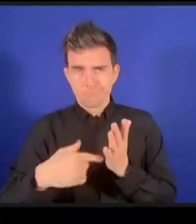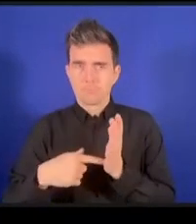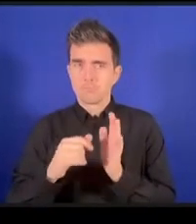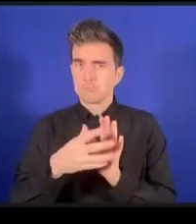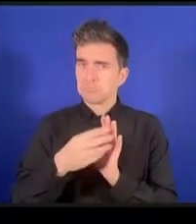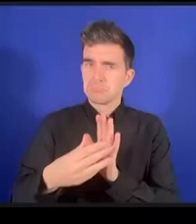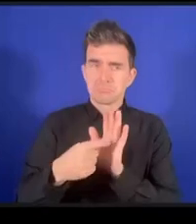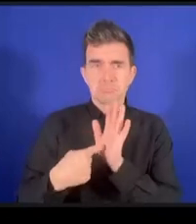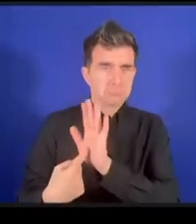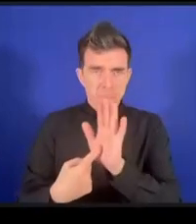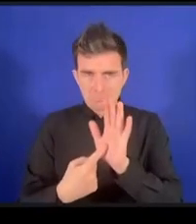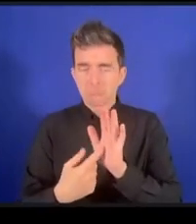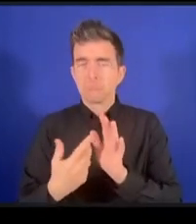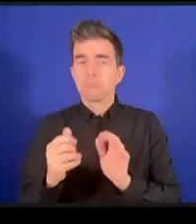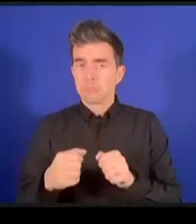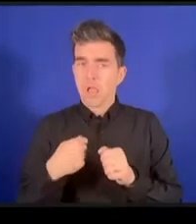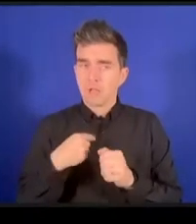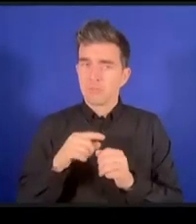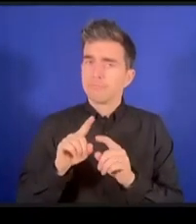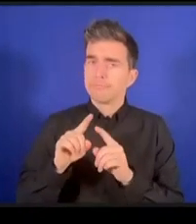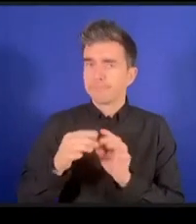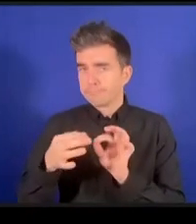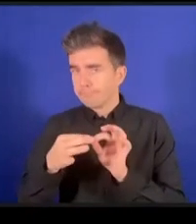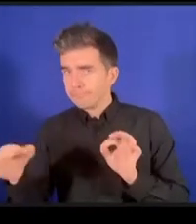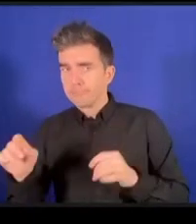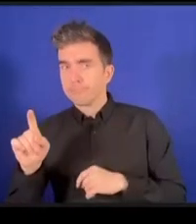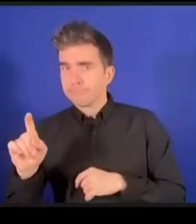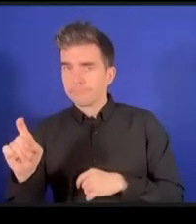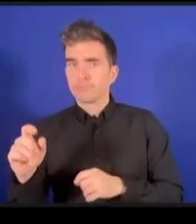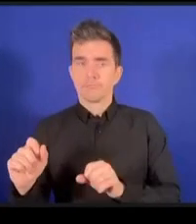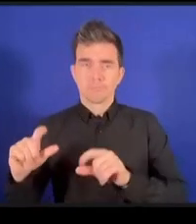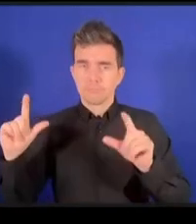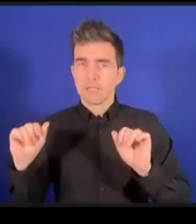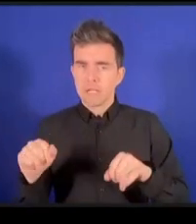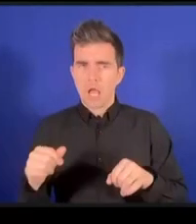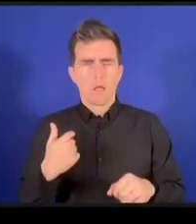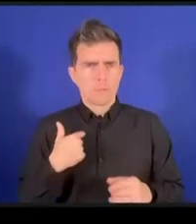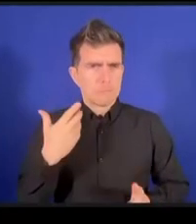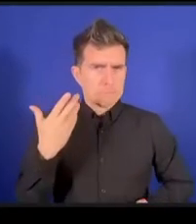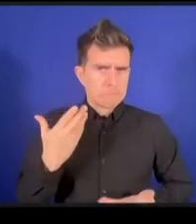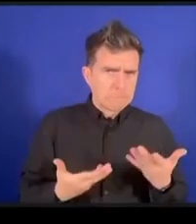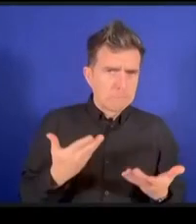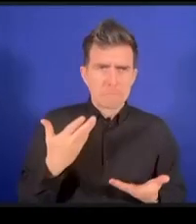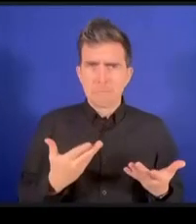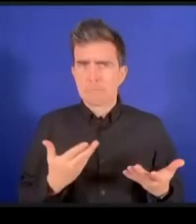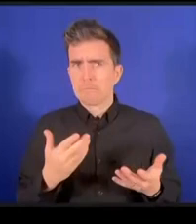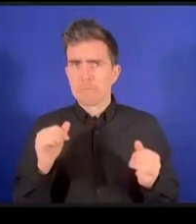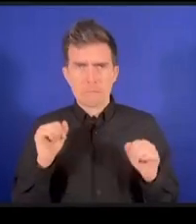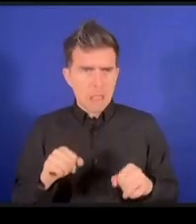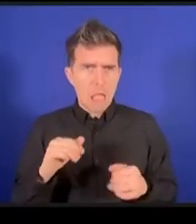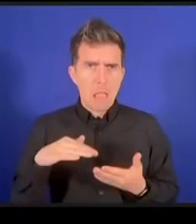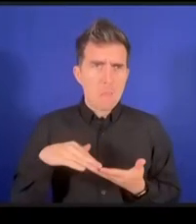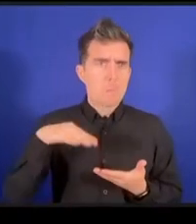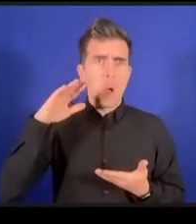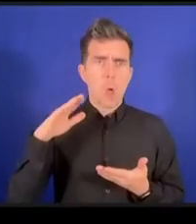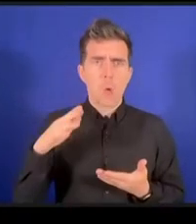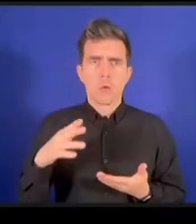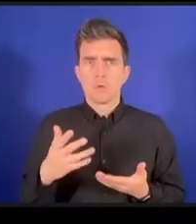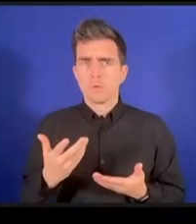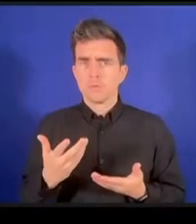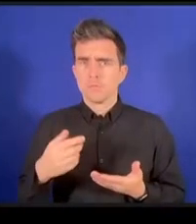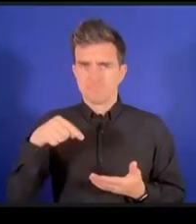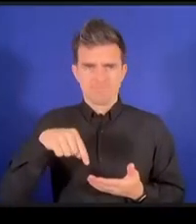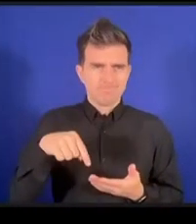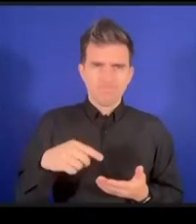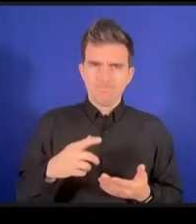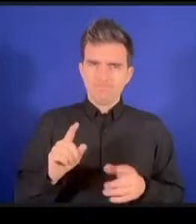на цифровый экземпляр этого доклада если у нас представители других динамических коалиций кто-нибудь ещ хотел